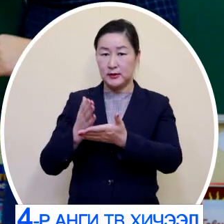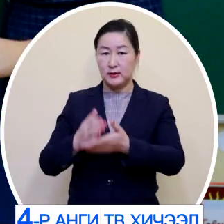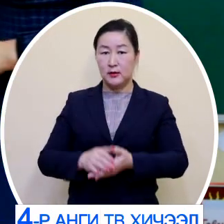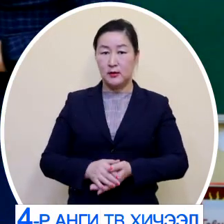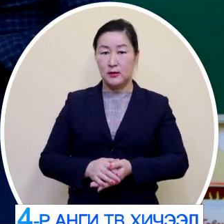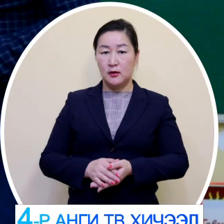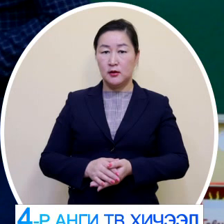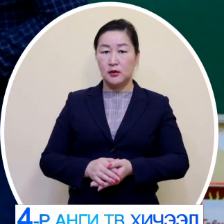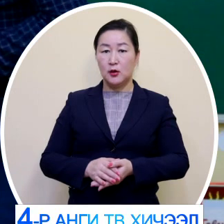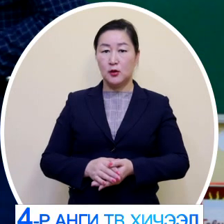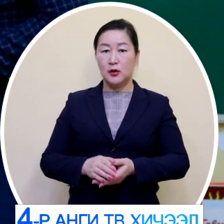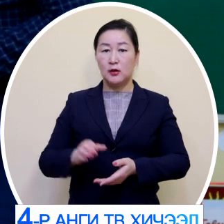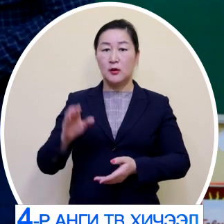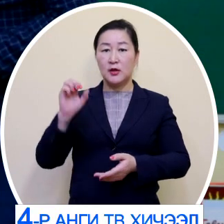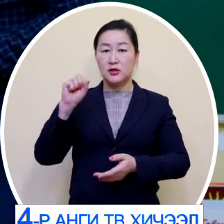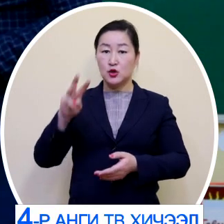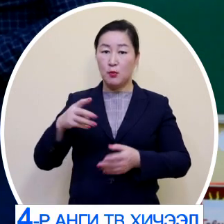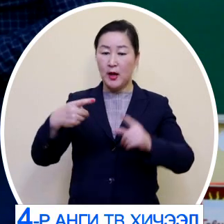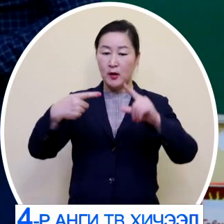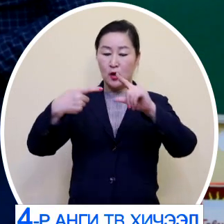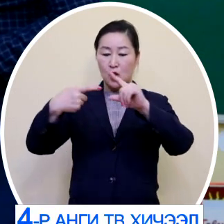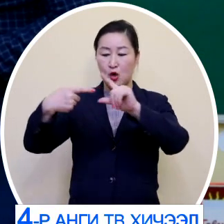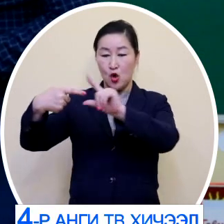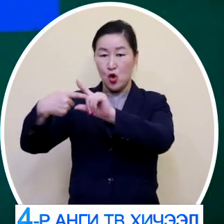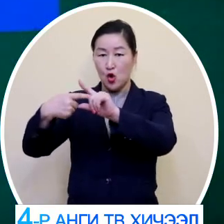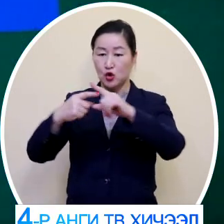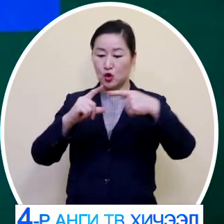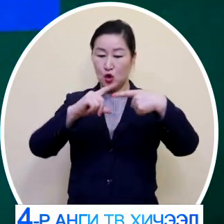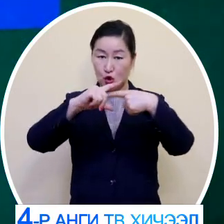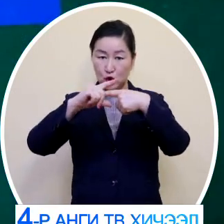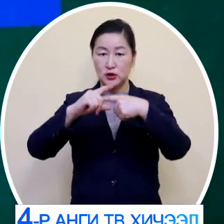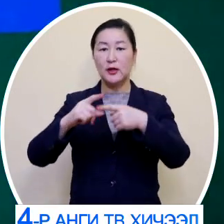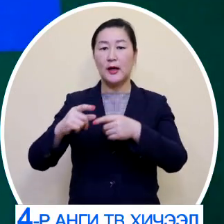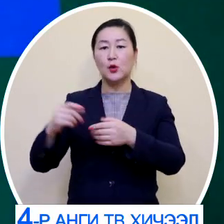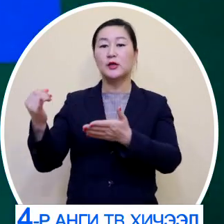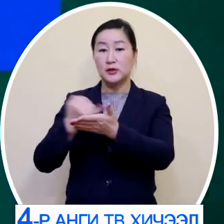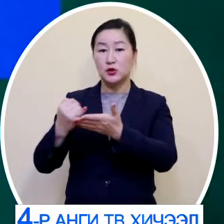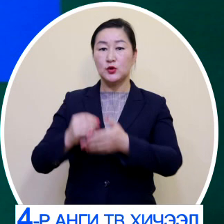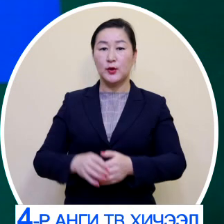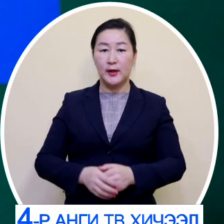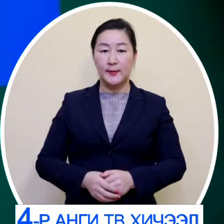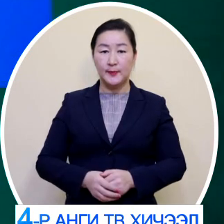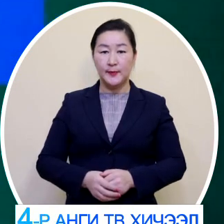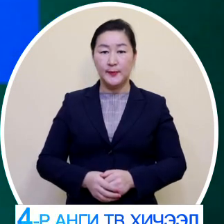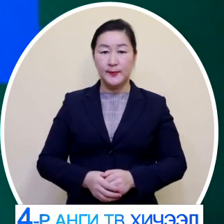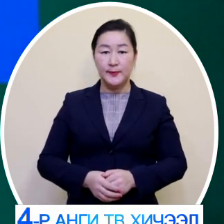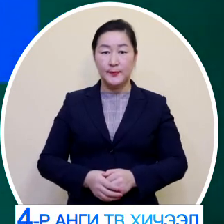Мэдээж таталцсан. За, тийм учраас багш нь сумыг өөдөөс нь харуулдаа зур.